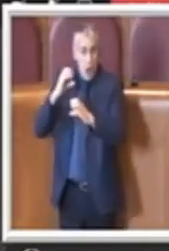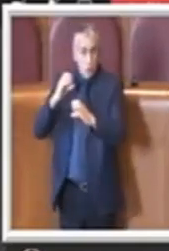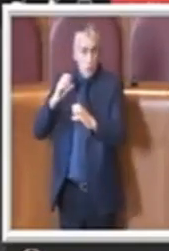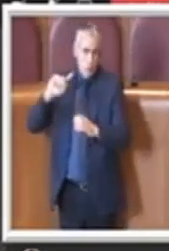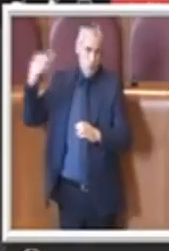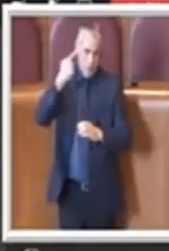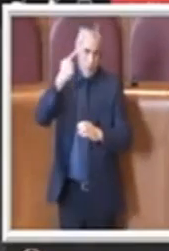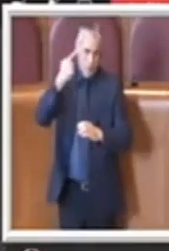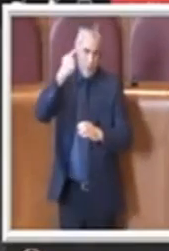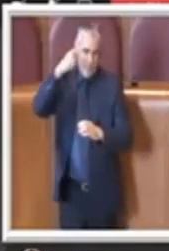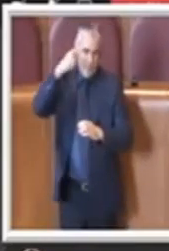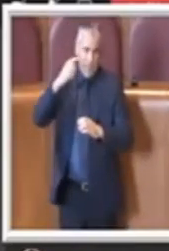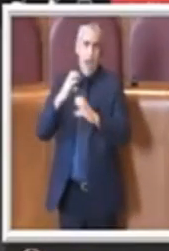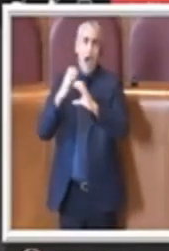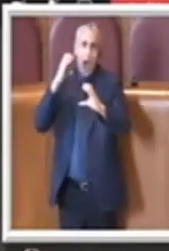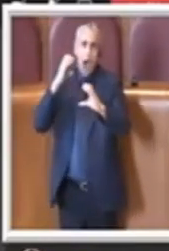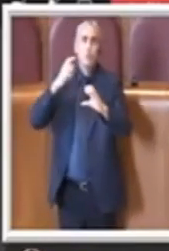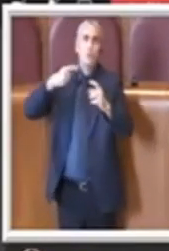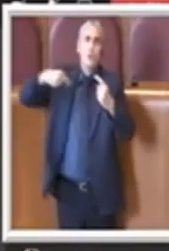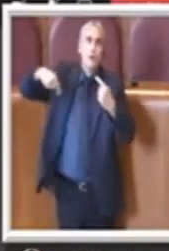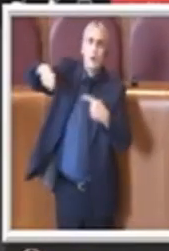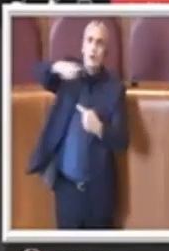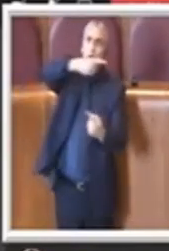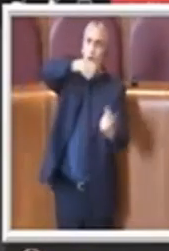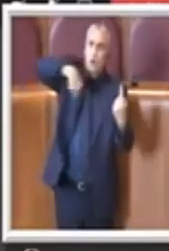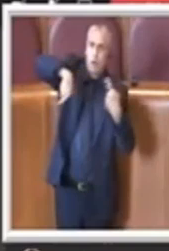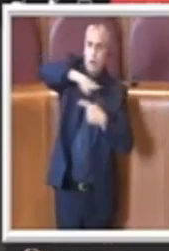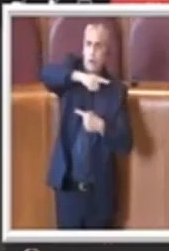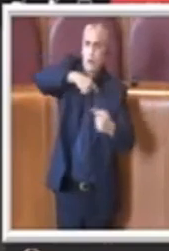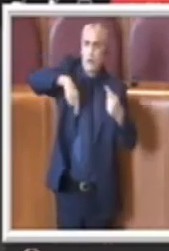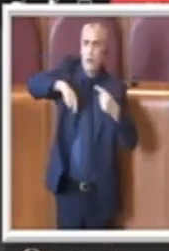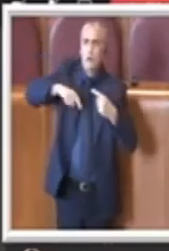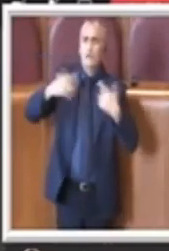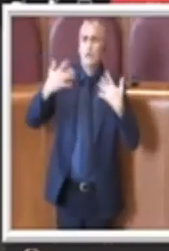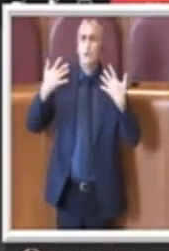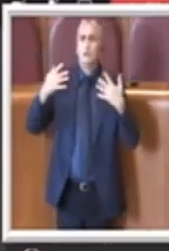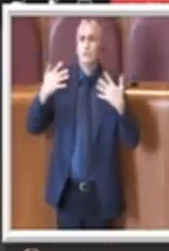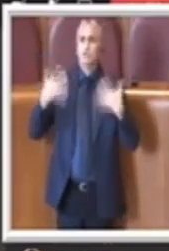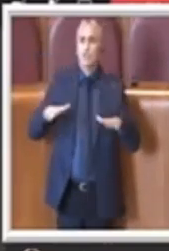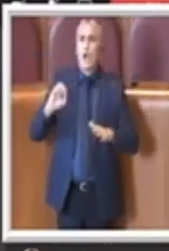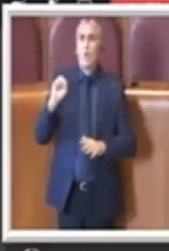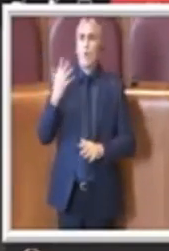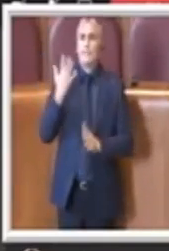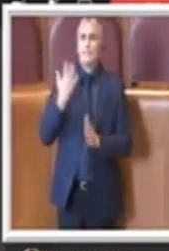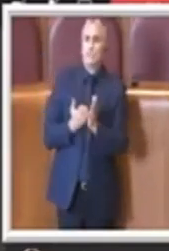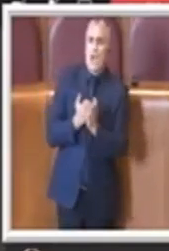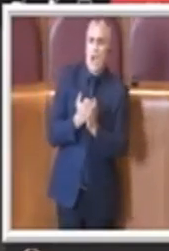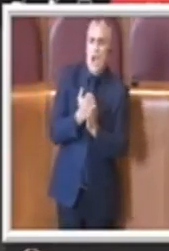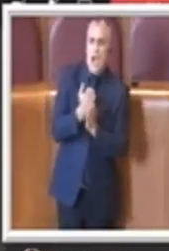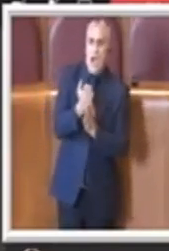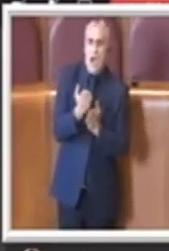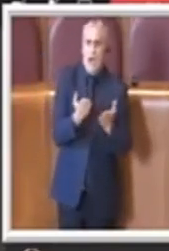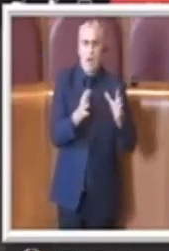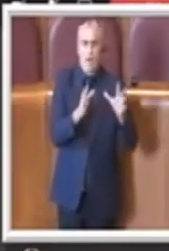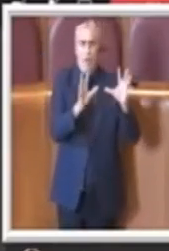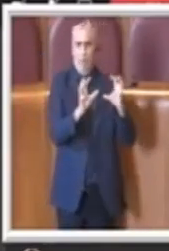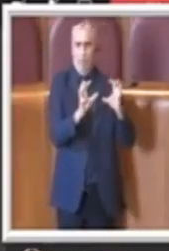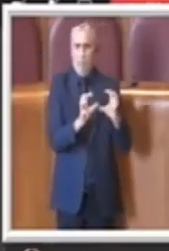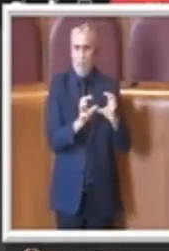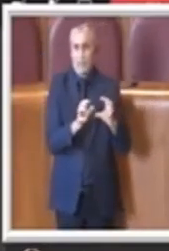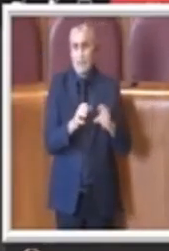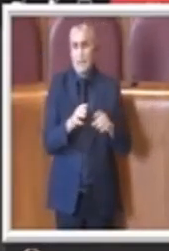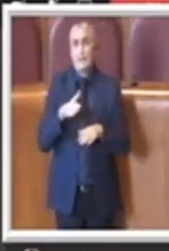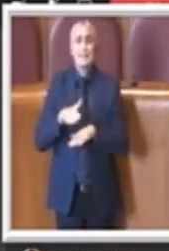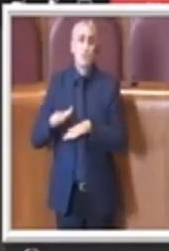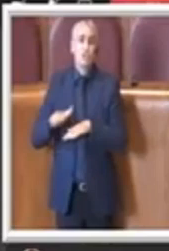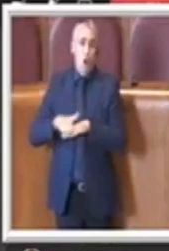circolo con che circolano su roma da 15 anni quando normalmente dopo vi vii